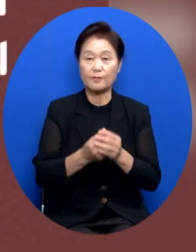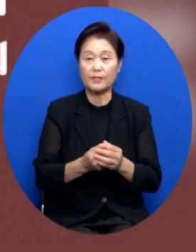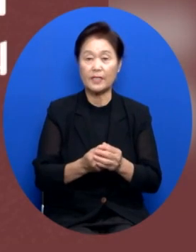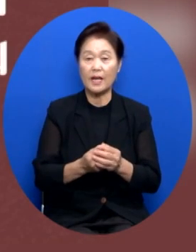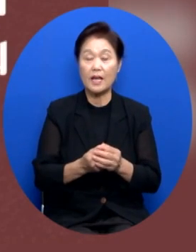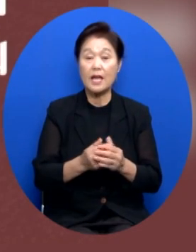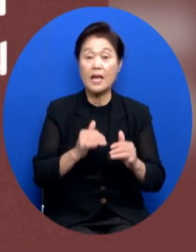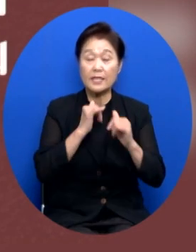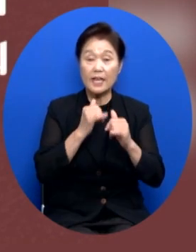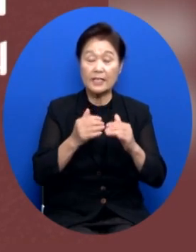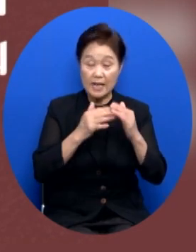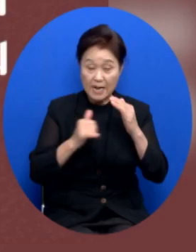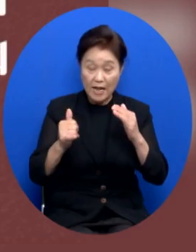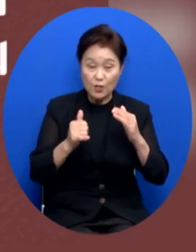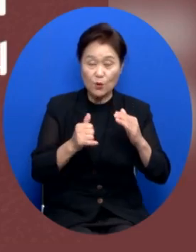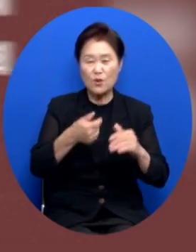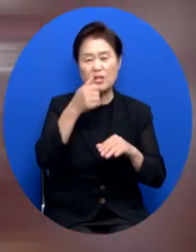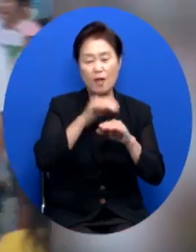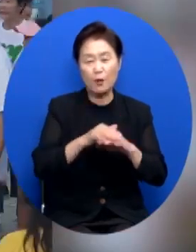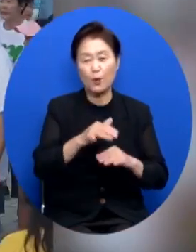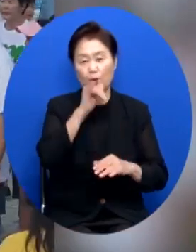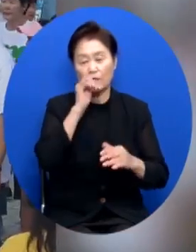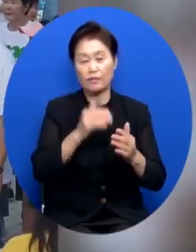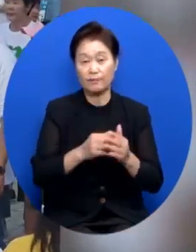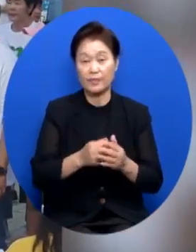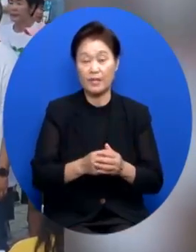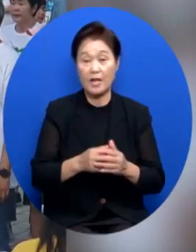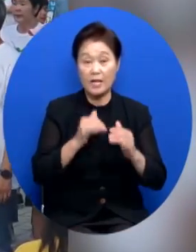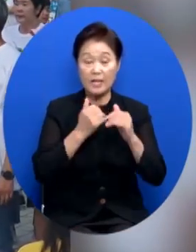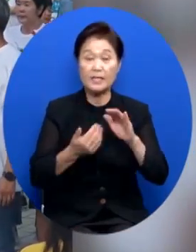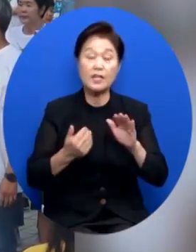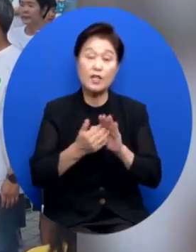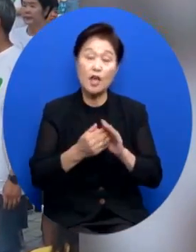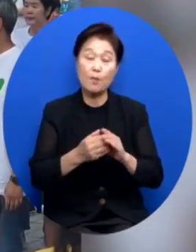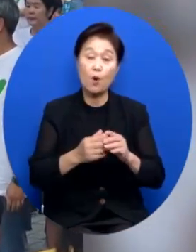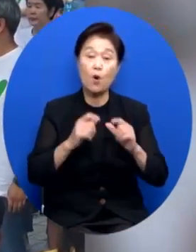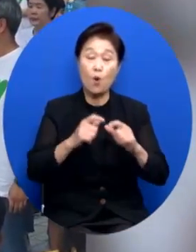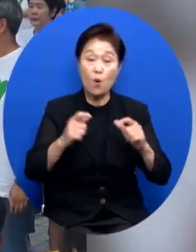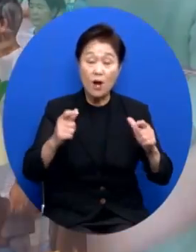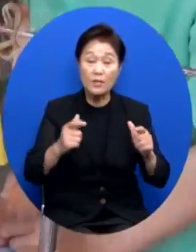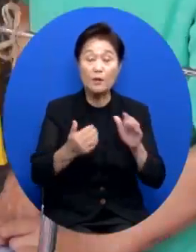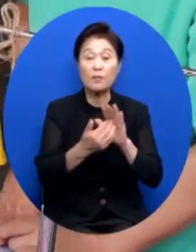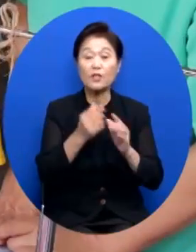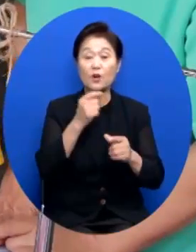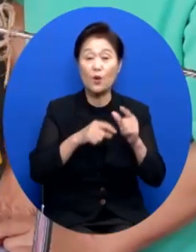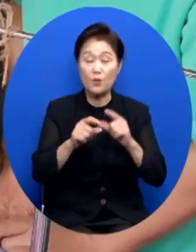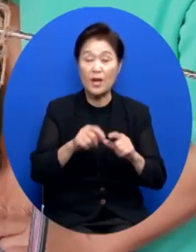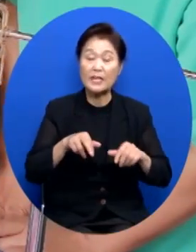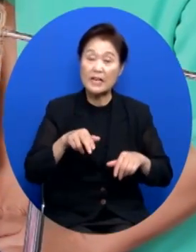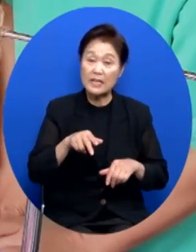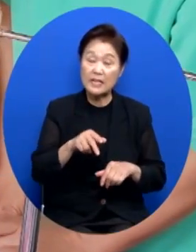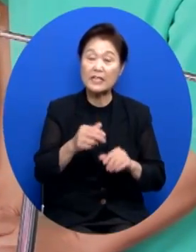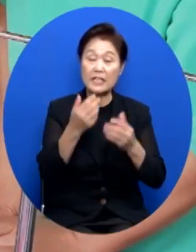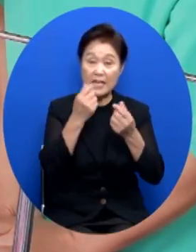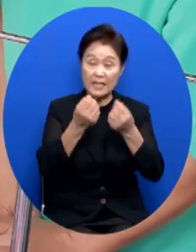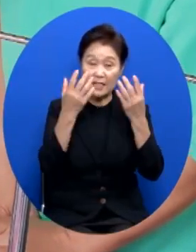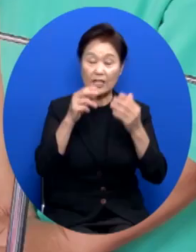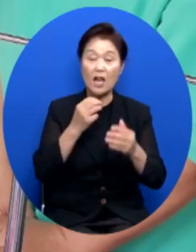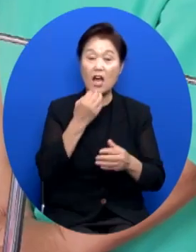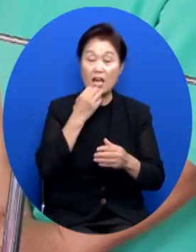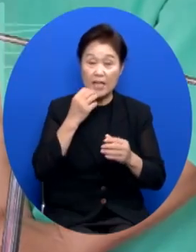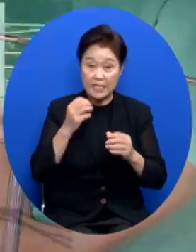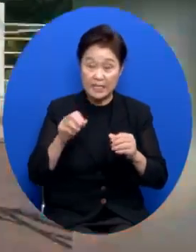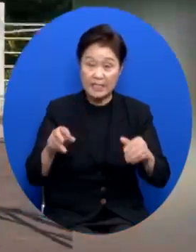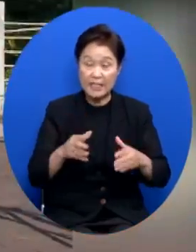도림감리교회에서는 자살유가족 예배가 진행됐습니다. 자살 예방 문화 확산을 위한 라이프 워킹 걷기 대회는 경기도 안양을